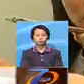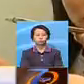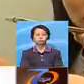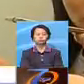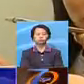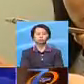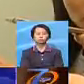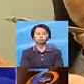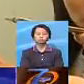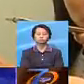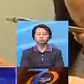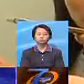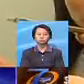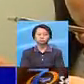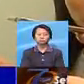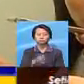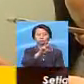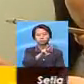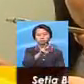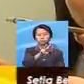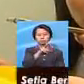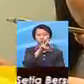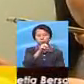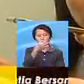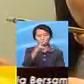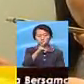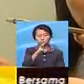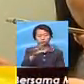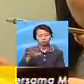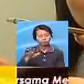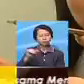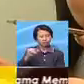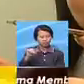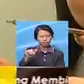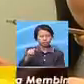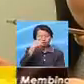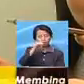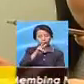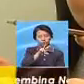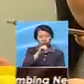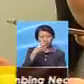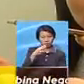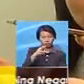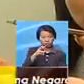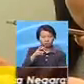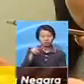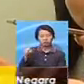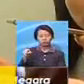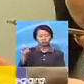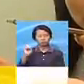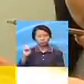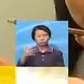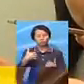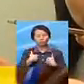GDP growth for 2017 more or less the same as 2016. But there will be